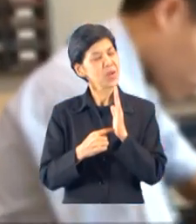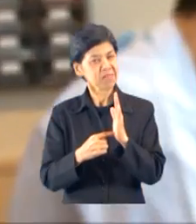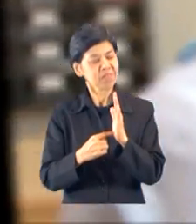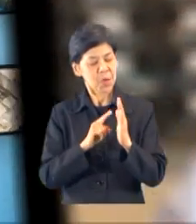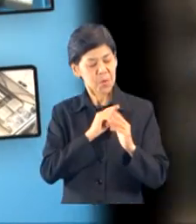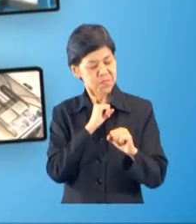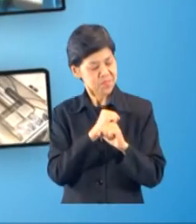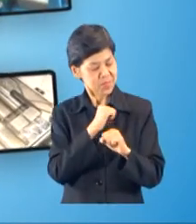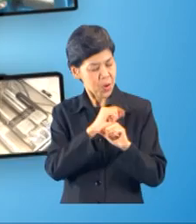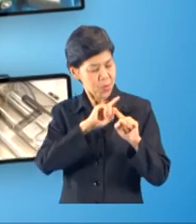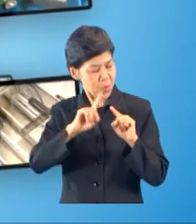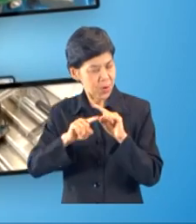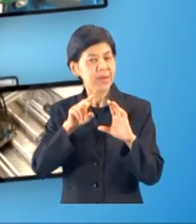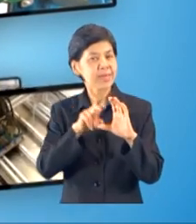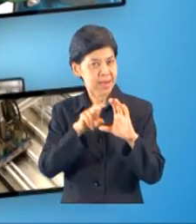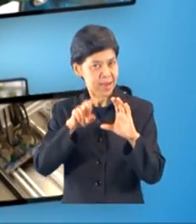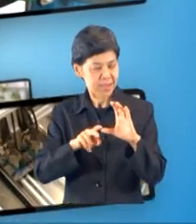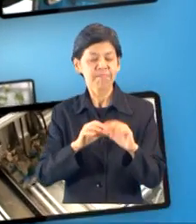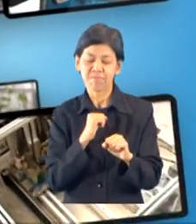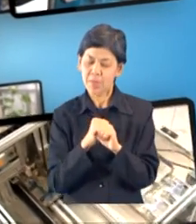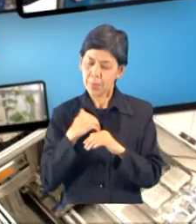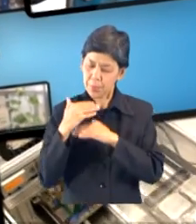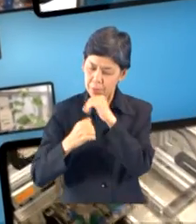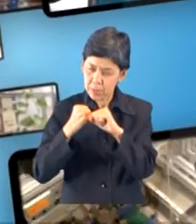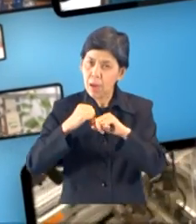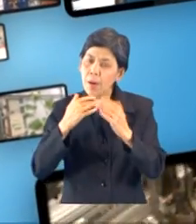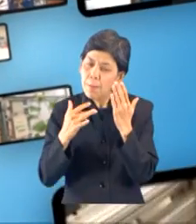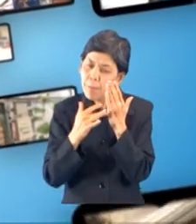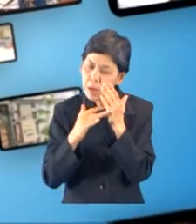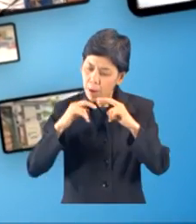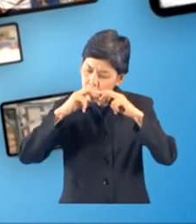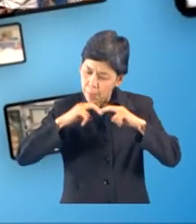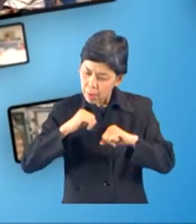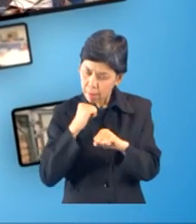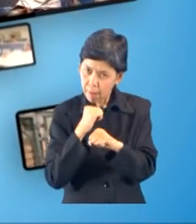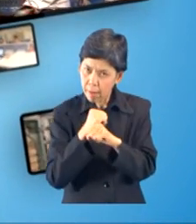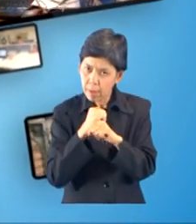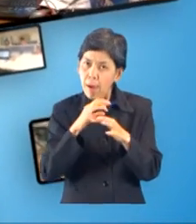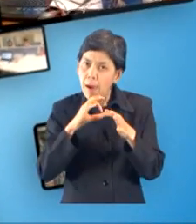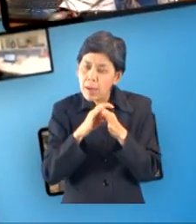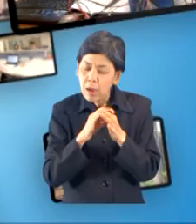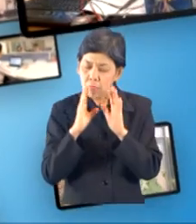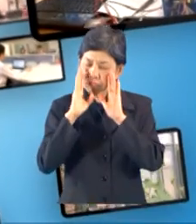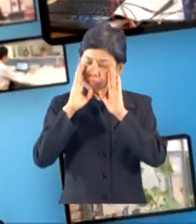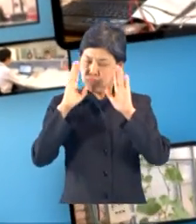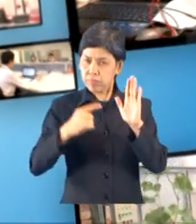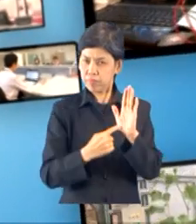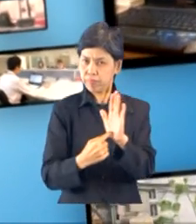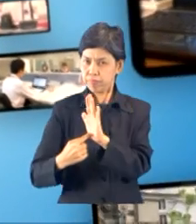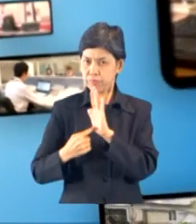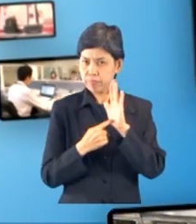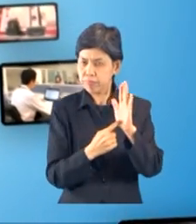ี่คือตัวอย่างของภารกิจสำคัญที่ NECTECH ได้ดำเนินการวิจัยพัฒนาเทคโนโลยีและถ่ายทอดองค์